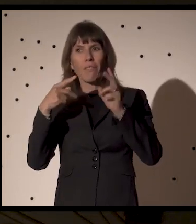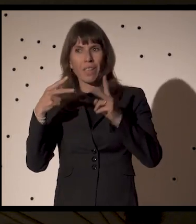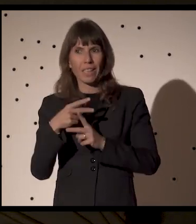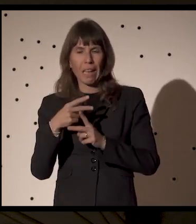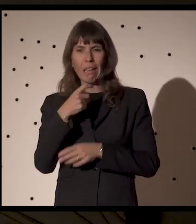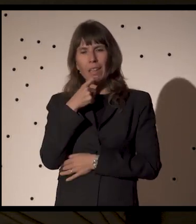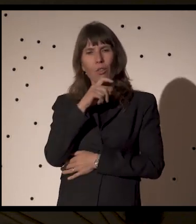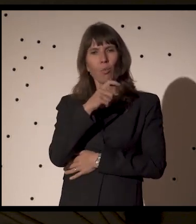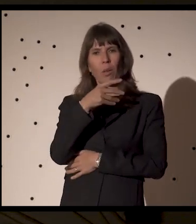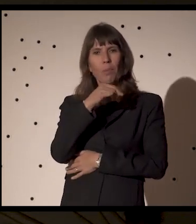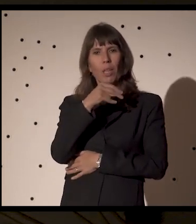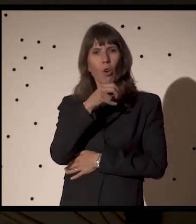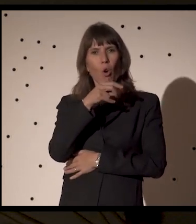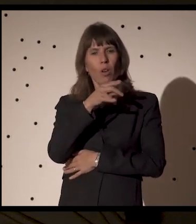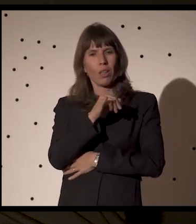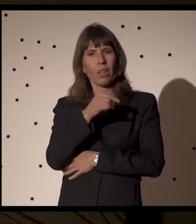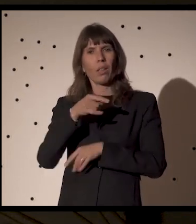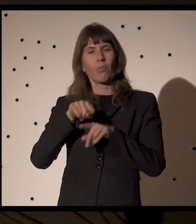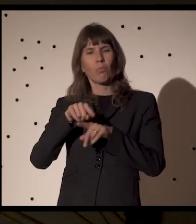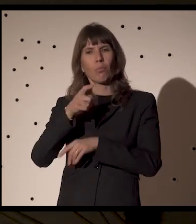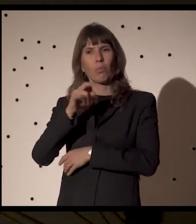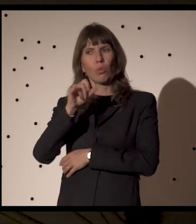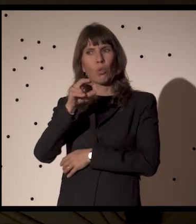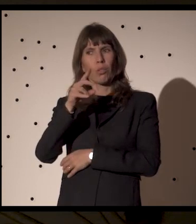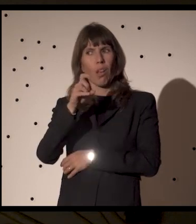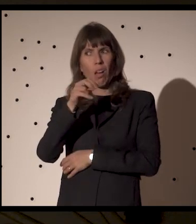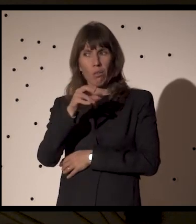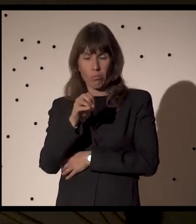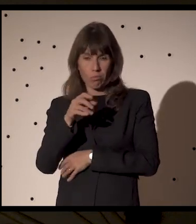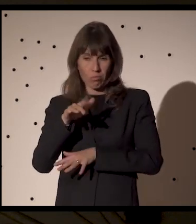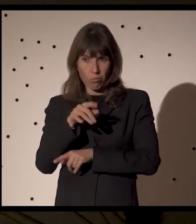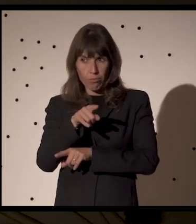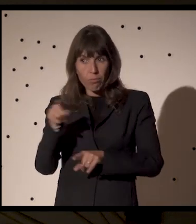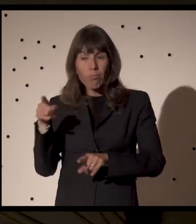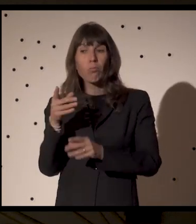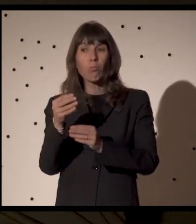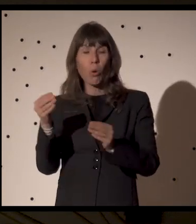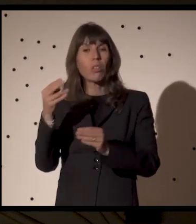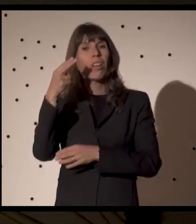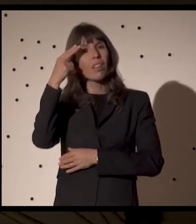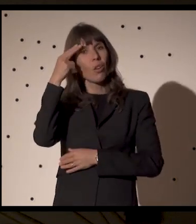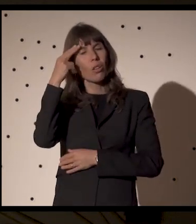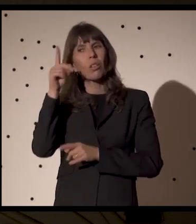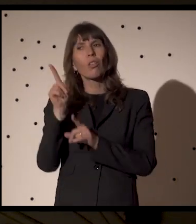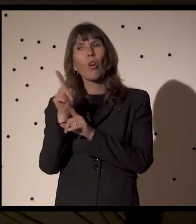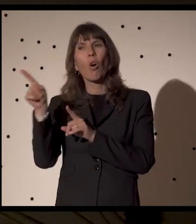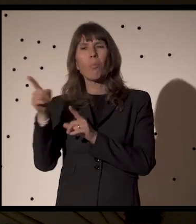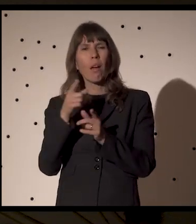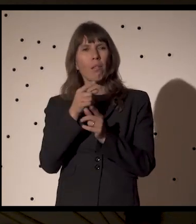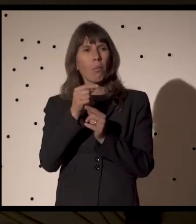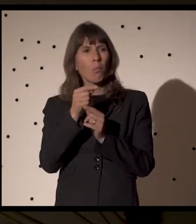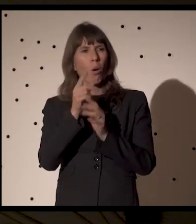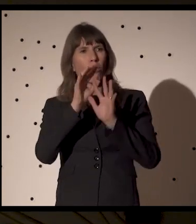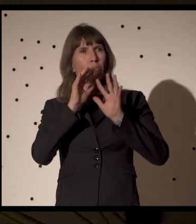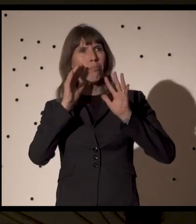Giordano un progetto che come forse molti di voi ricordano a un forte rapporto con l'universo delle scuole e